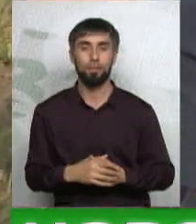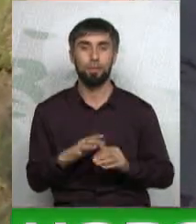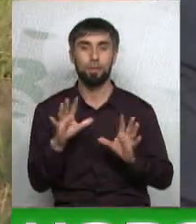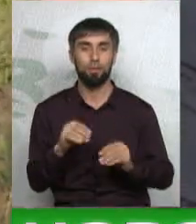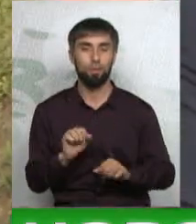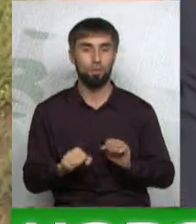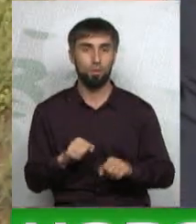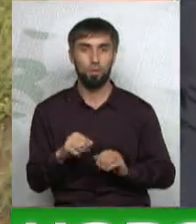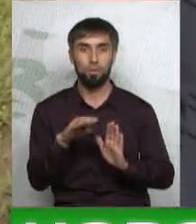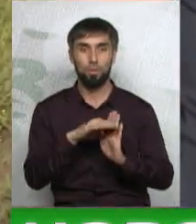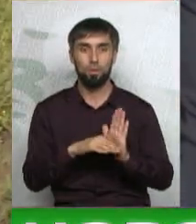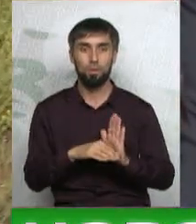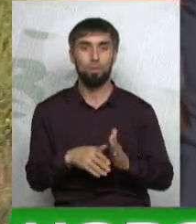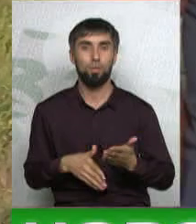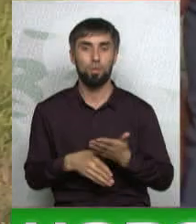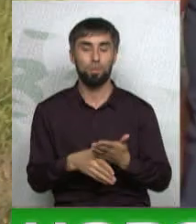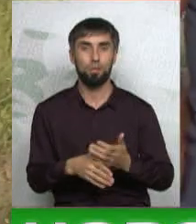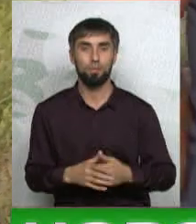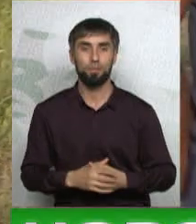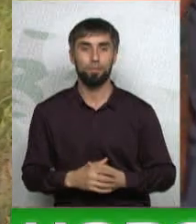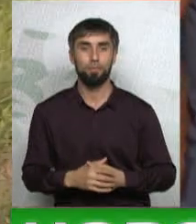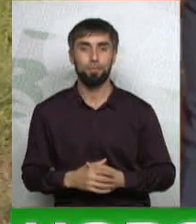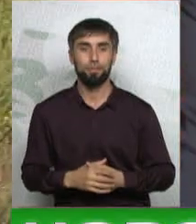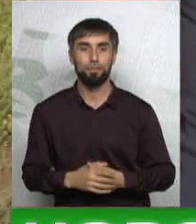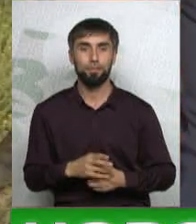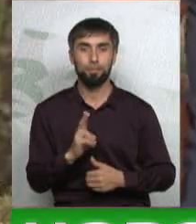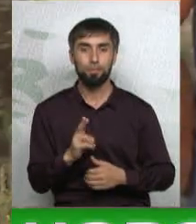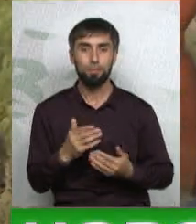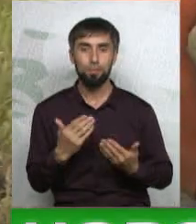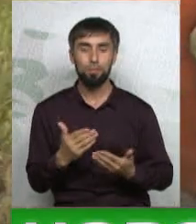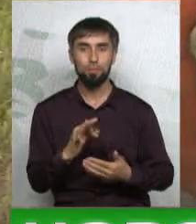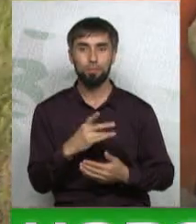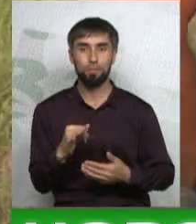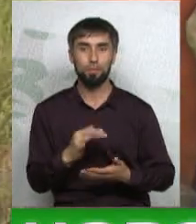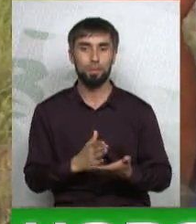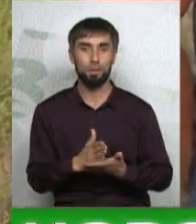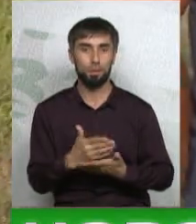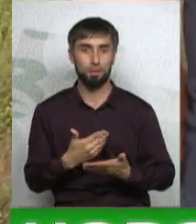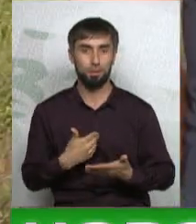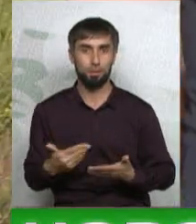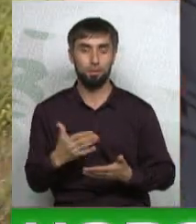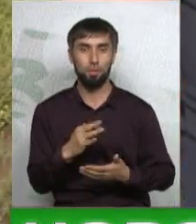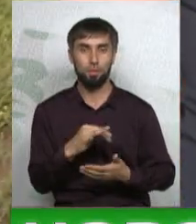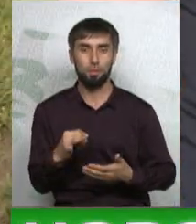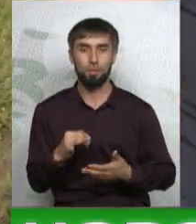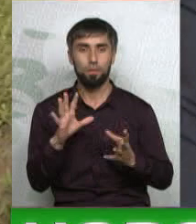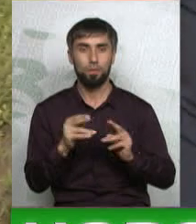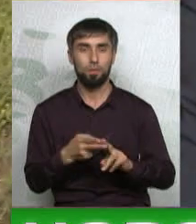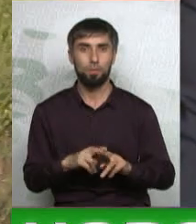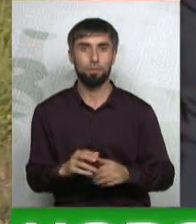возможные программы помощи, значит, кто вот сейчас овощи направили, мы там овощи вот эти